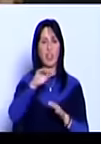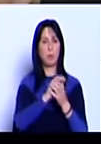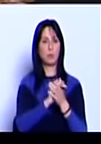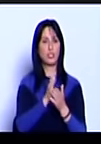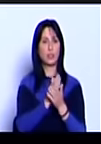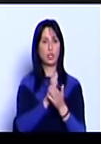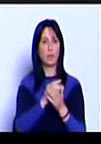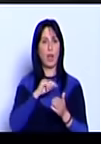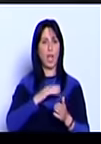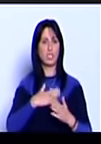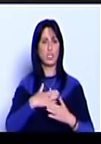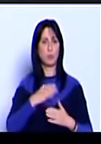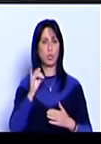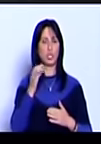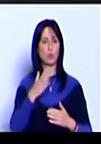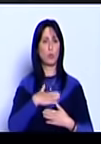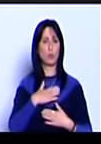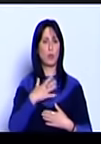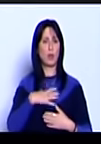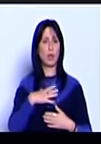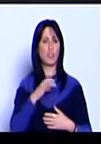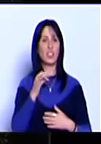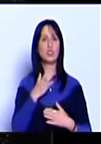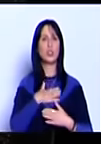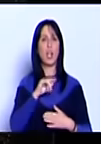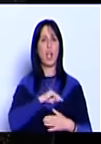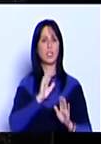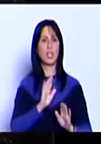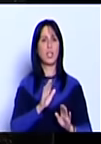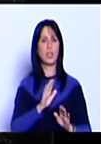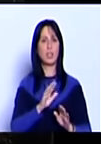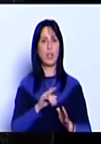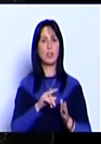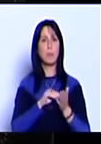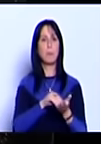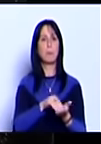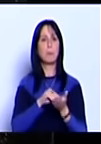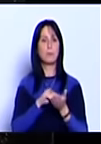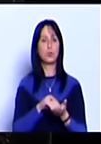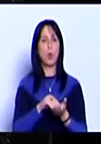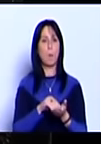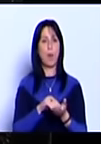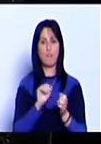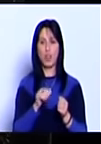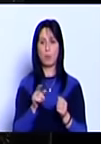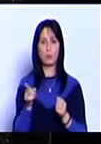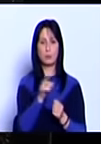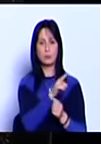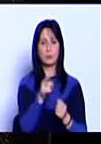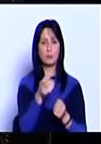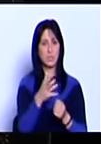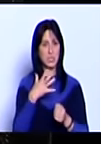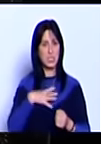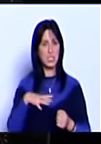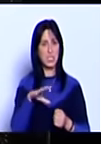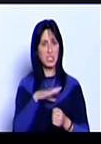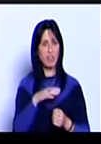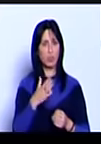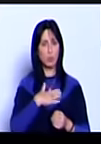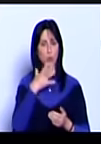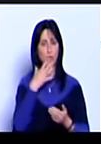რომ ეს ახასიათებს ისტორიულადაც და ფსიქოტიკურად გლობალური როლი შეიძლება აქ შეიქმნას, საქართველოს